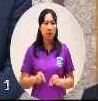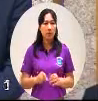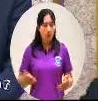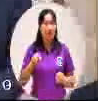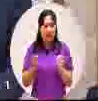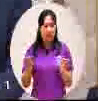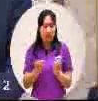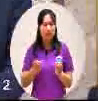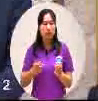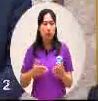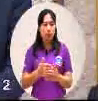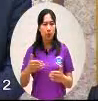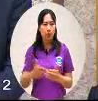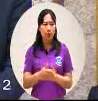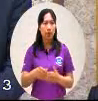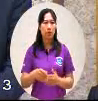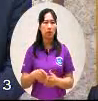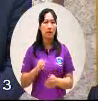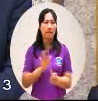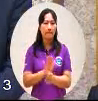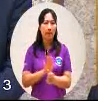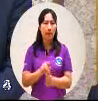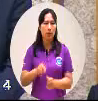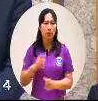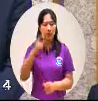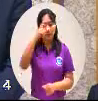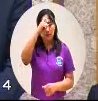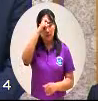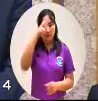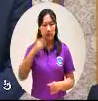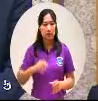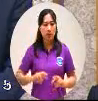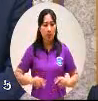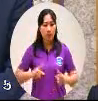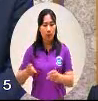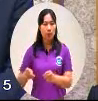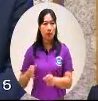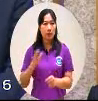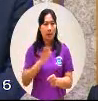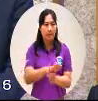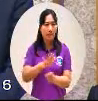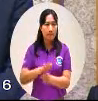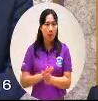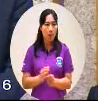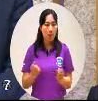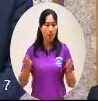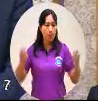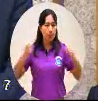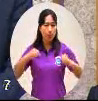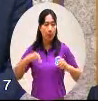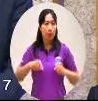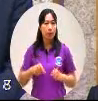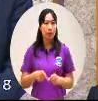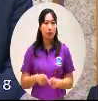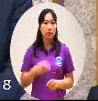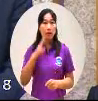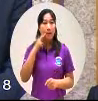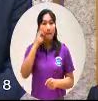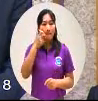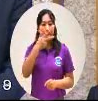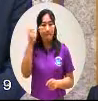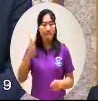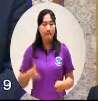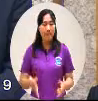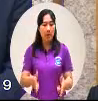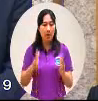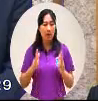跟三公处联系，希望呢这些要修复的或要重新补强的这个干便桥呢， 希望他在明年汛期